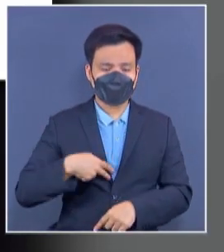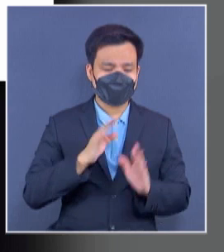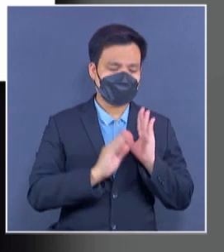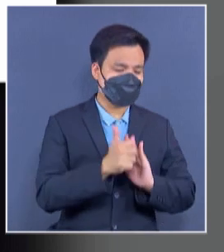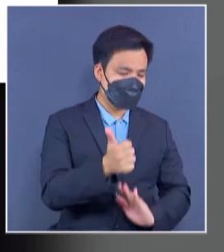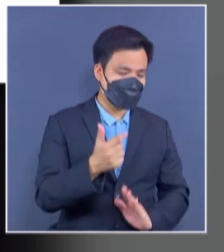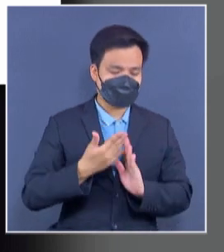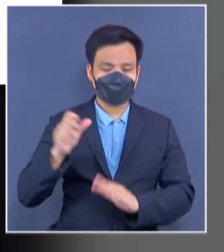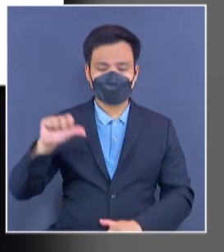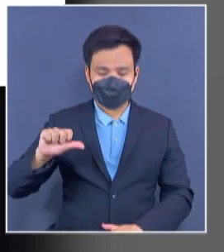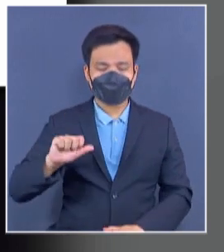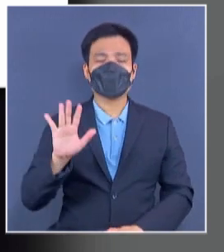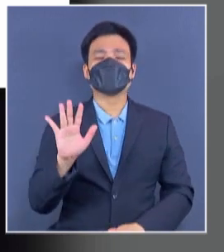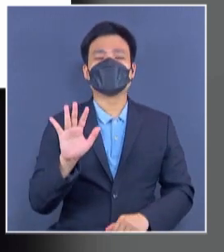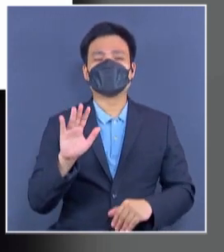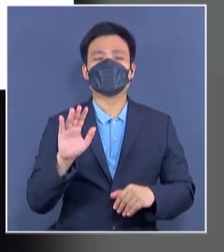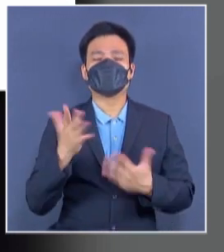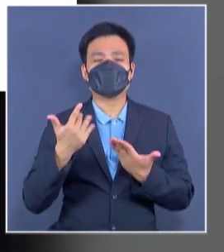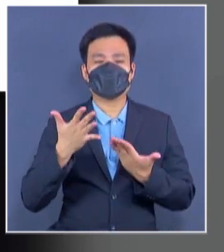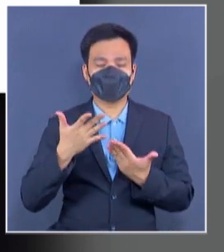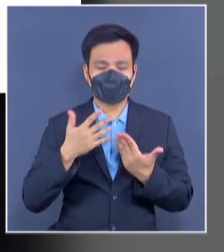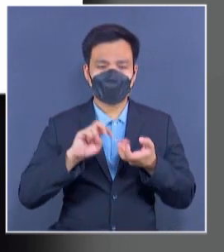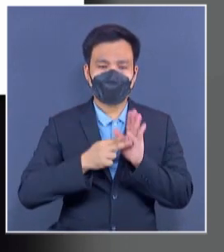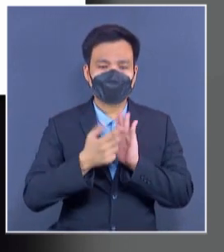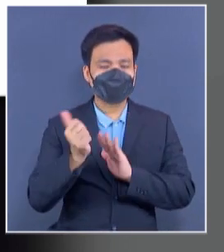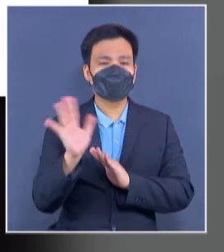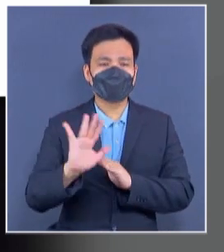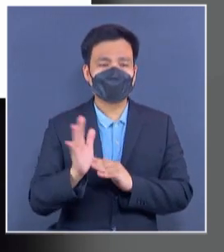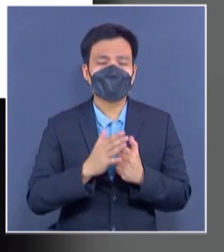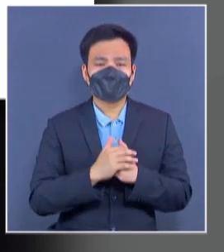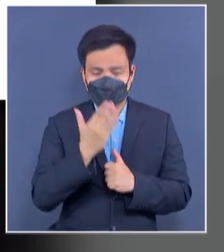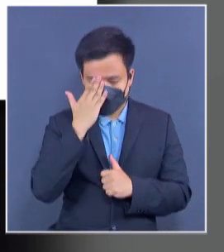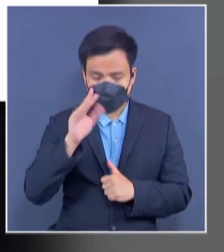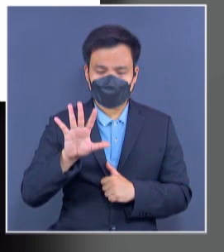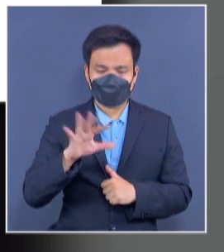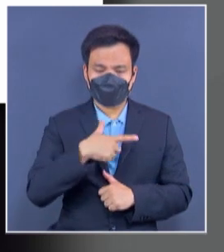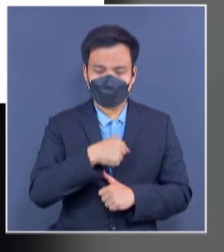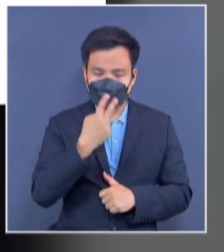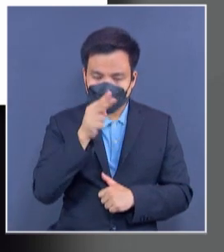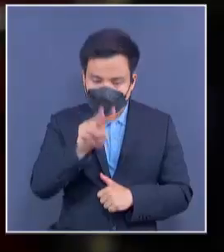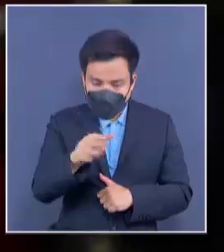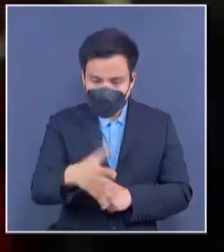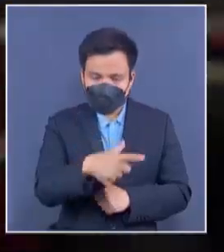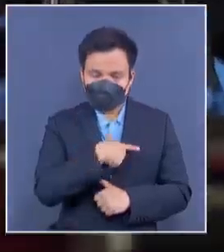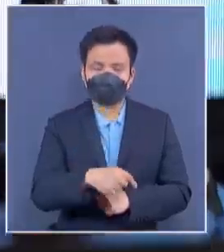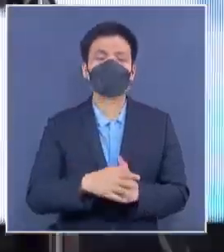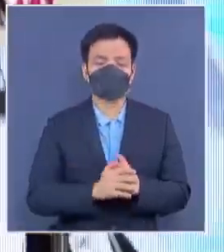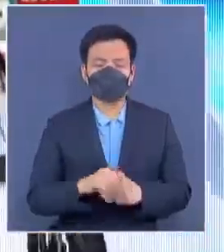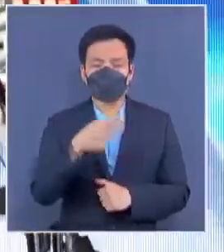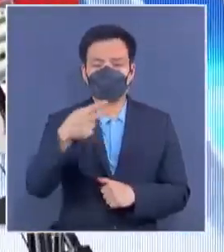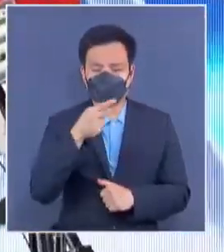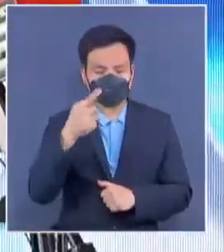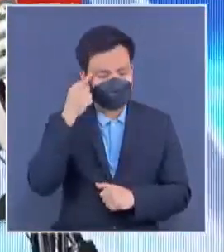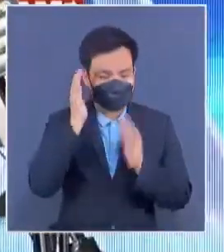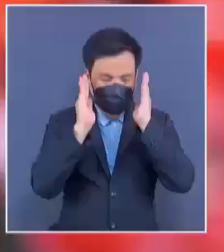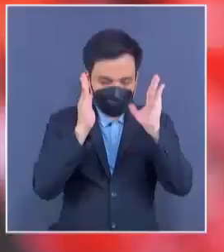มีอะไรนะคะแค่ชอบบทความนั้นก็เลยโพสต์ลงไปเหมือนการเตือนตัวเองไปด้วยค่ะร้องกับยืนยันว่าไม่ได้มีเจตนาที่จะโยงไป